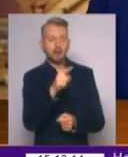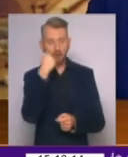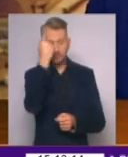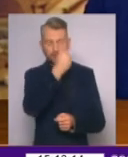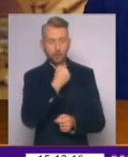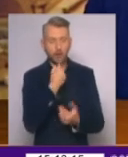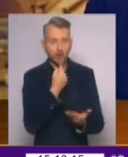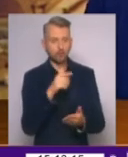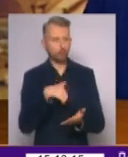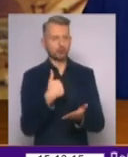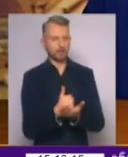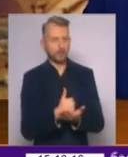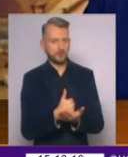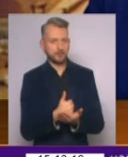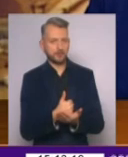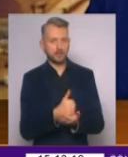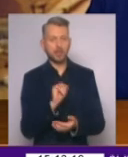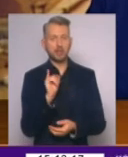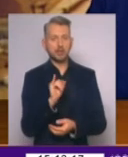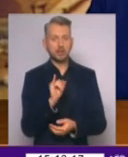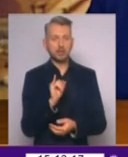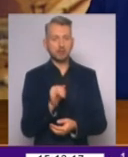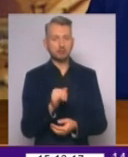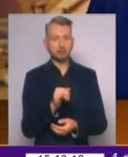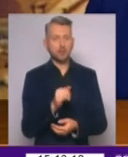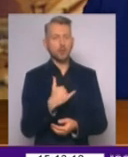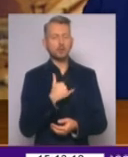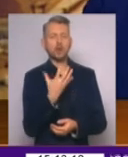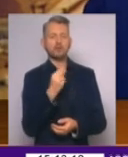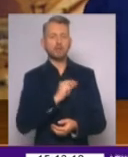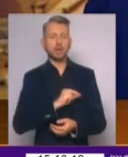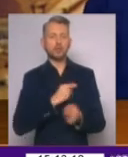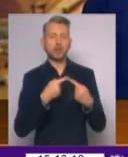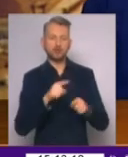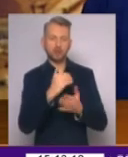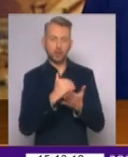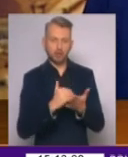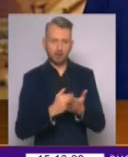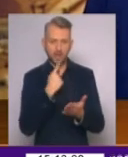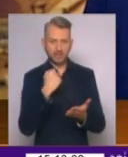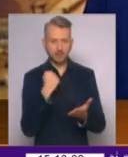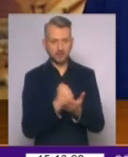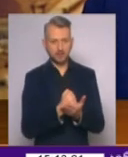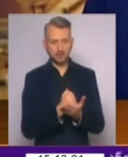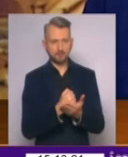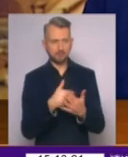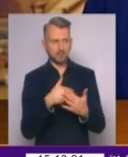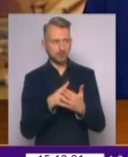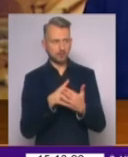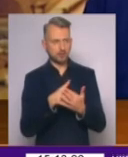це і для неї основне. Тому, ви знаєте, у нас ще працює інша програма, яка прийнята десь приблизно в